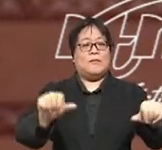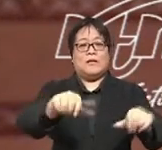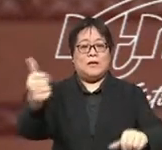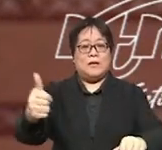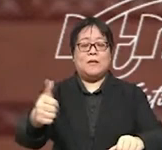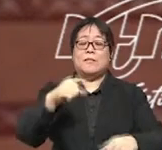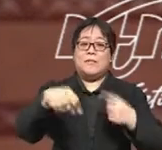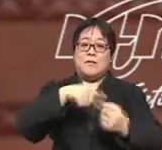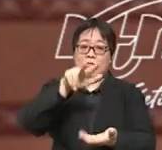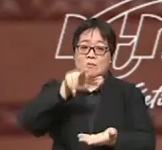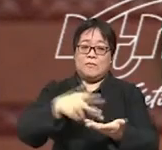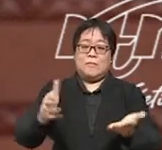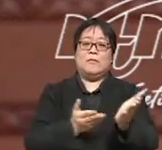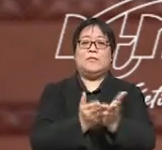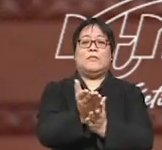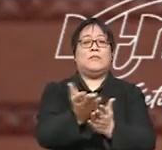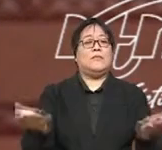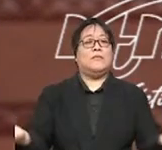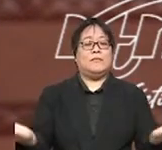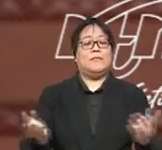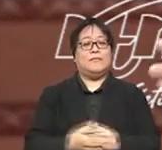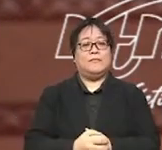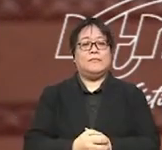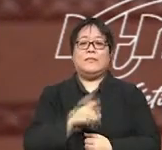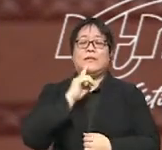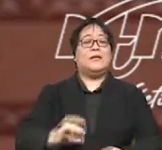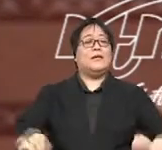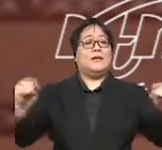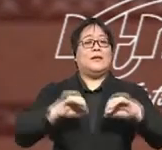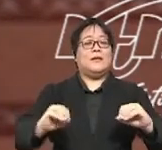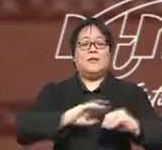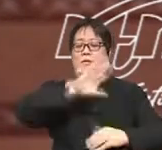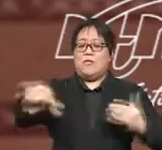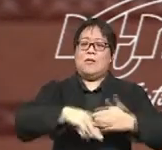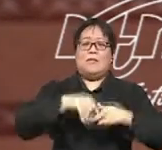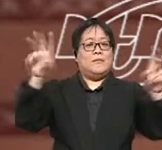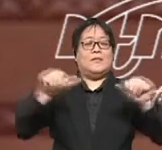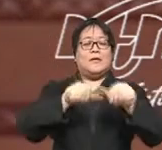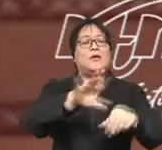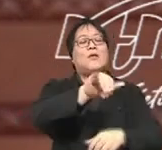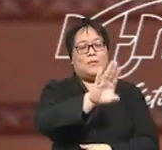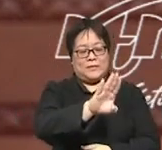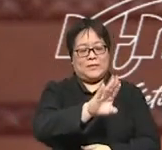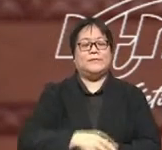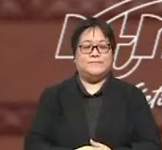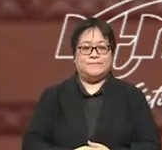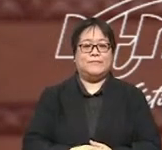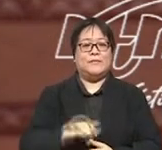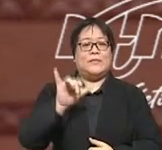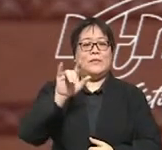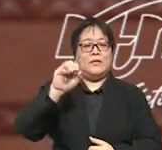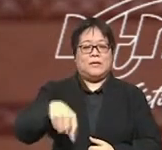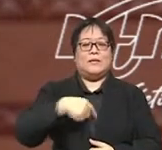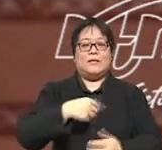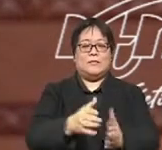ditira by spiralis merr terus dipastikan takde lagi cuma nyesal Skinner exotic tebel atas hidup to